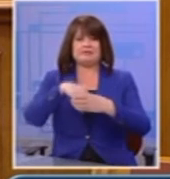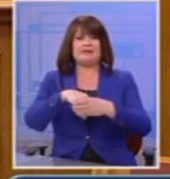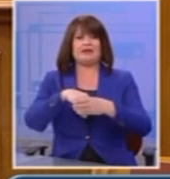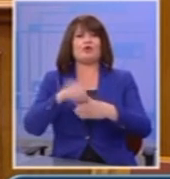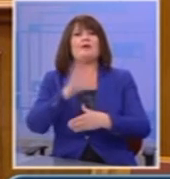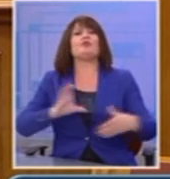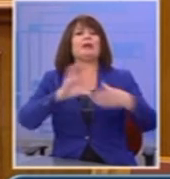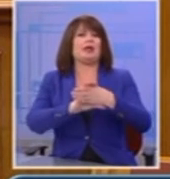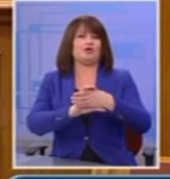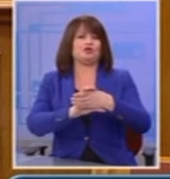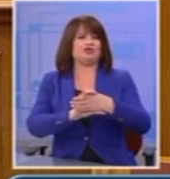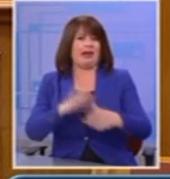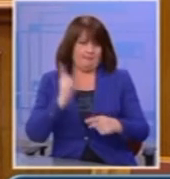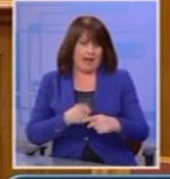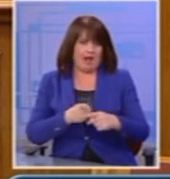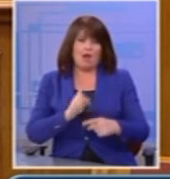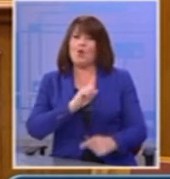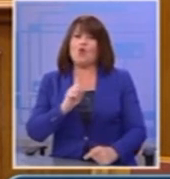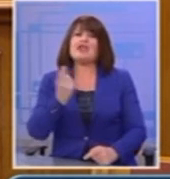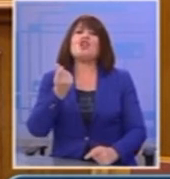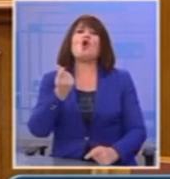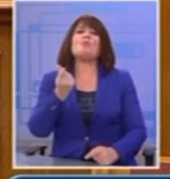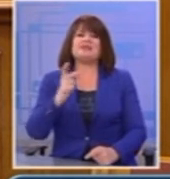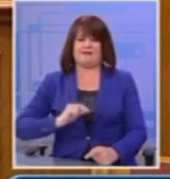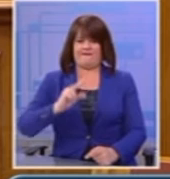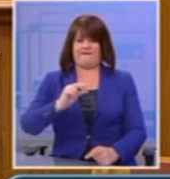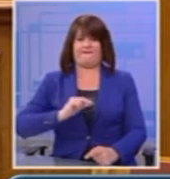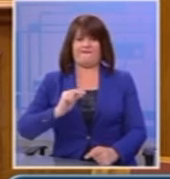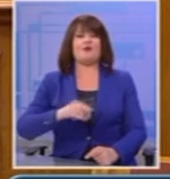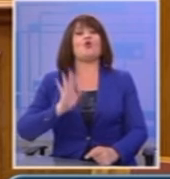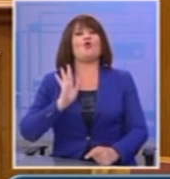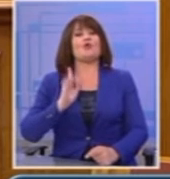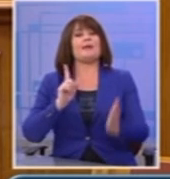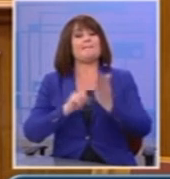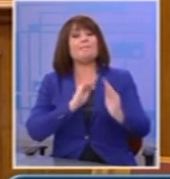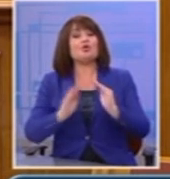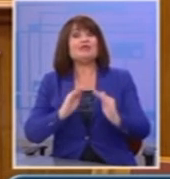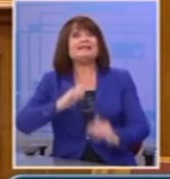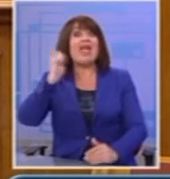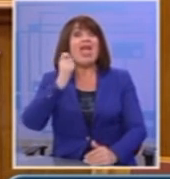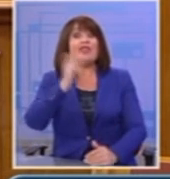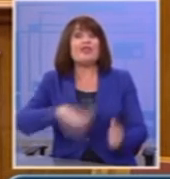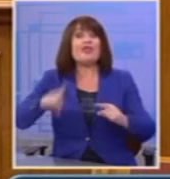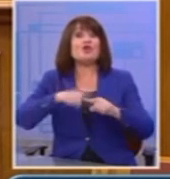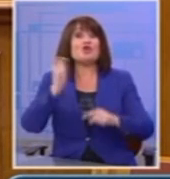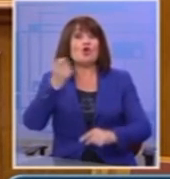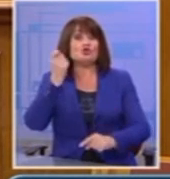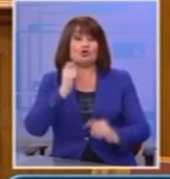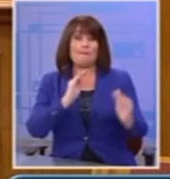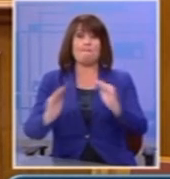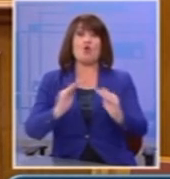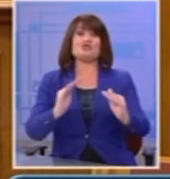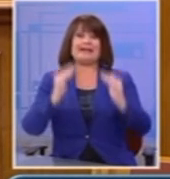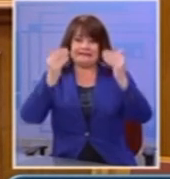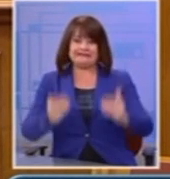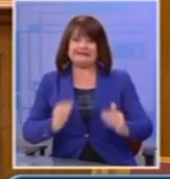ένωση. Δεν είναι απλά το κοινό μας νόμισμα. Είναι η θωράκιση του έθνους. Είναι η ασπίδα